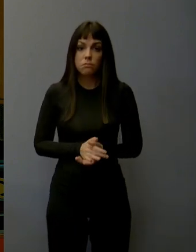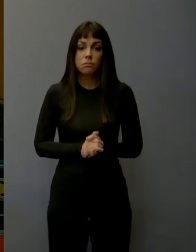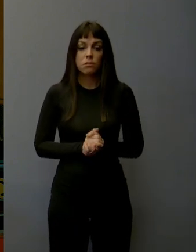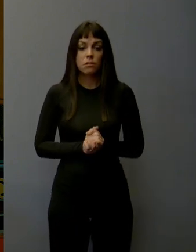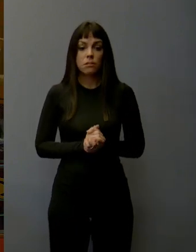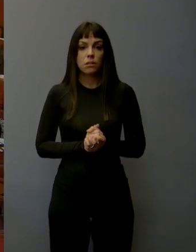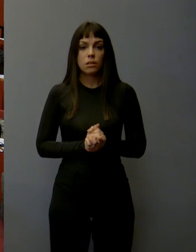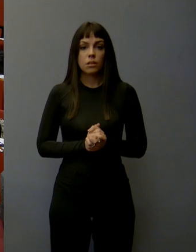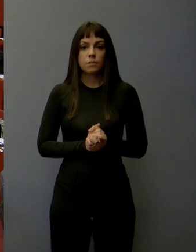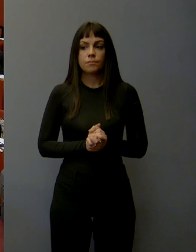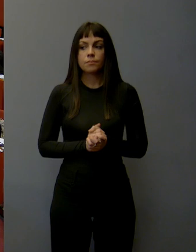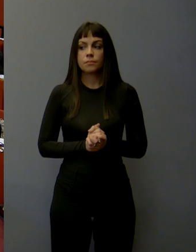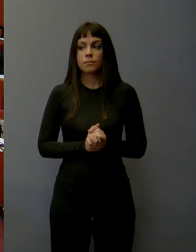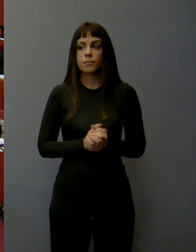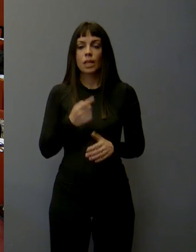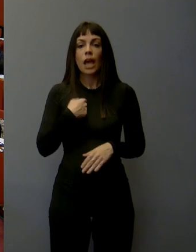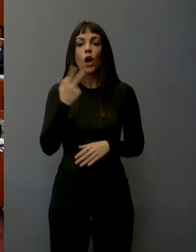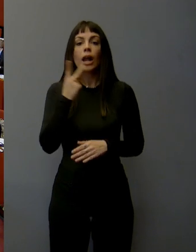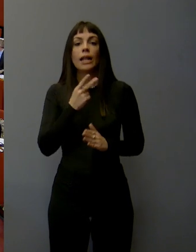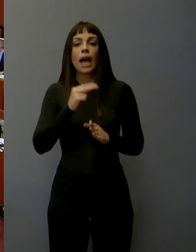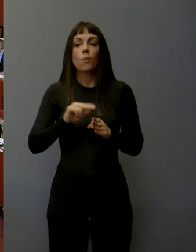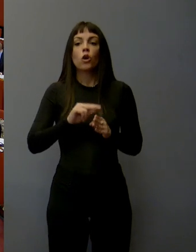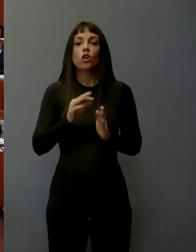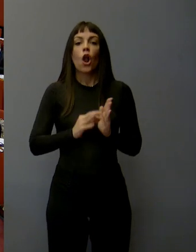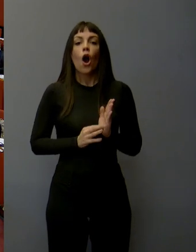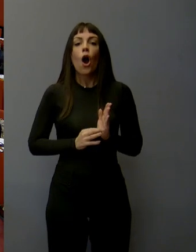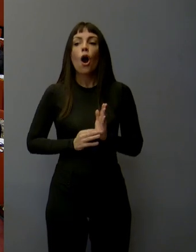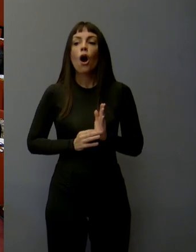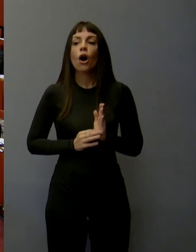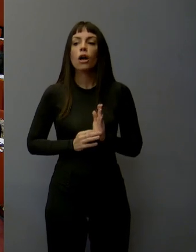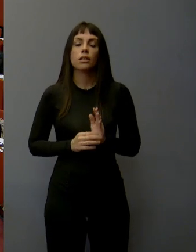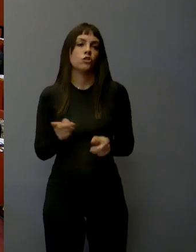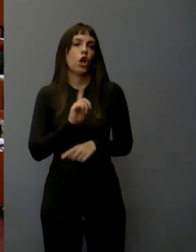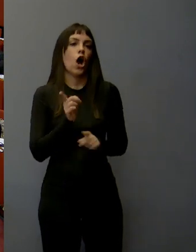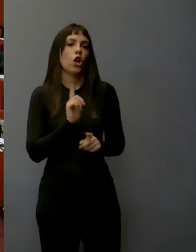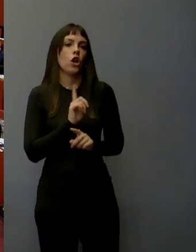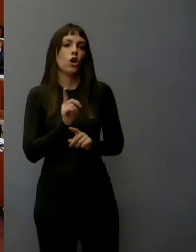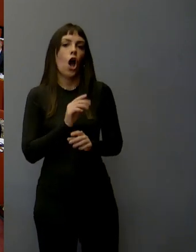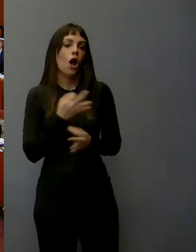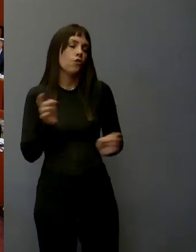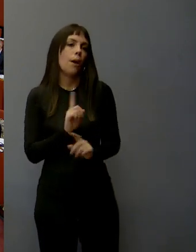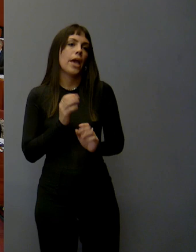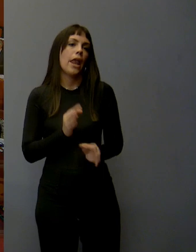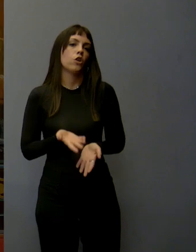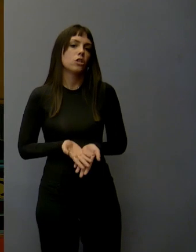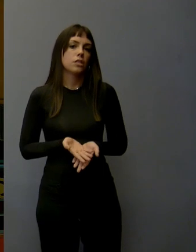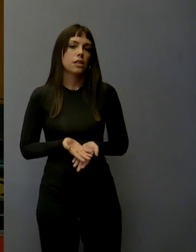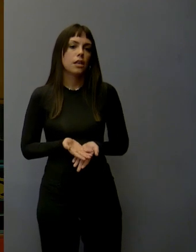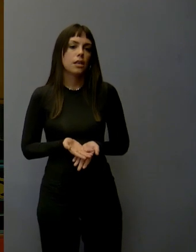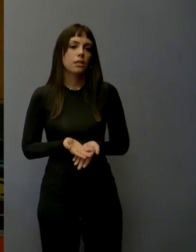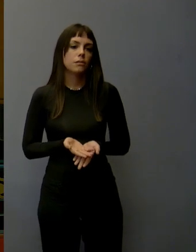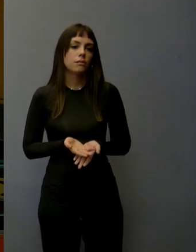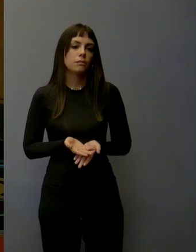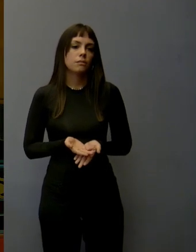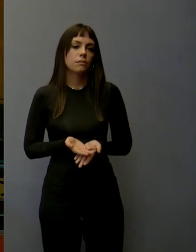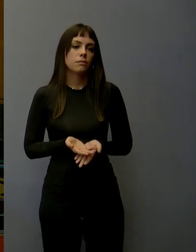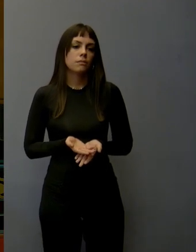Io in realtà ho chiesto una mozione d'ordine poi l'hai messo Allora allora non ci stiamo E allora non ci siamo e allora cioè